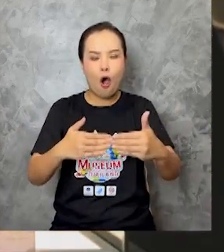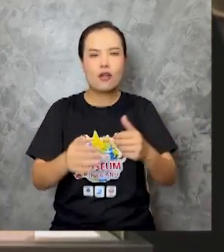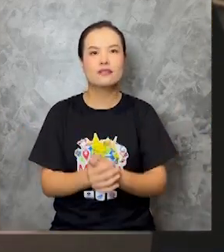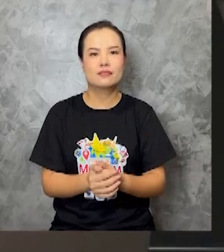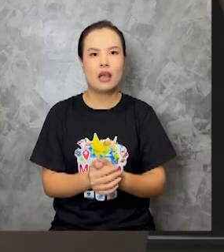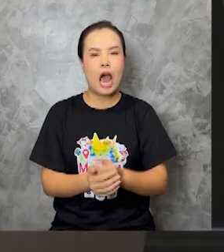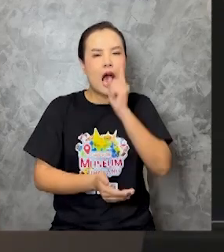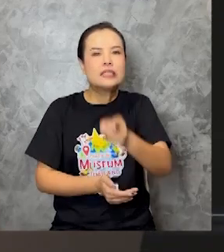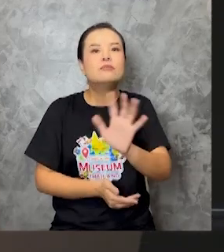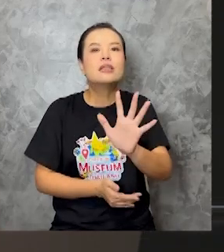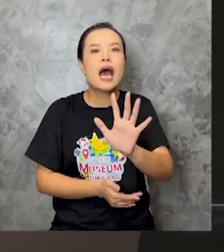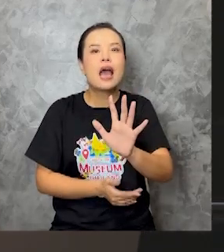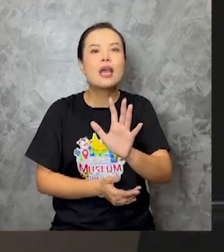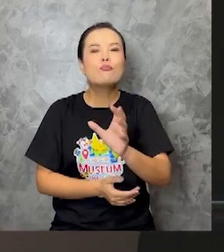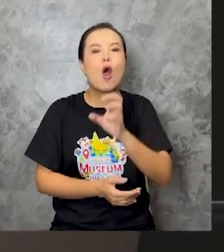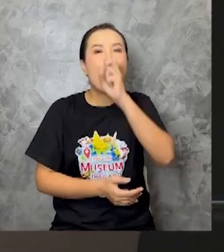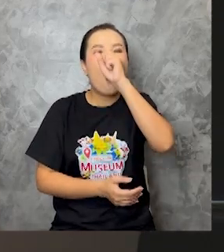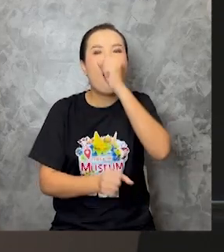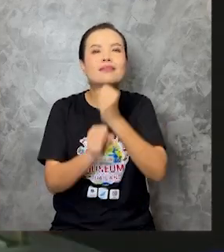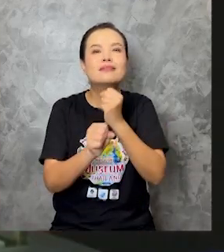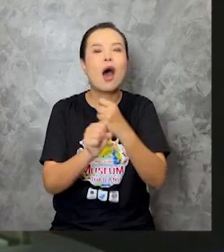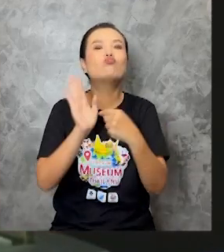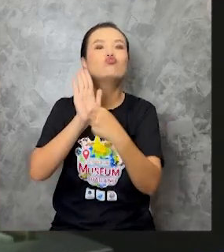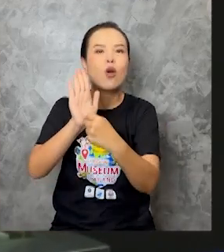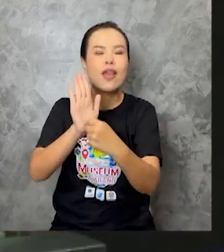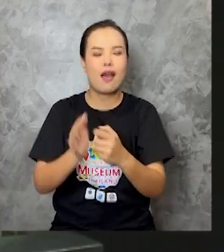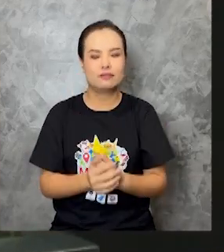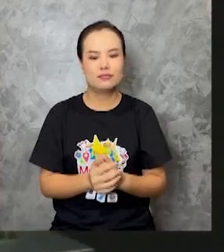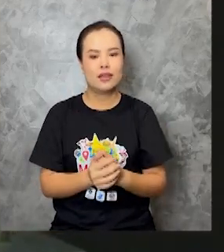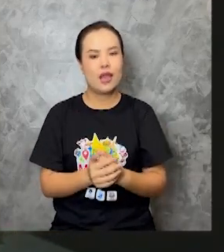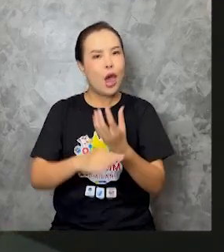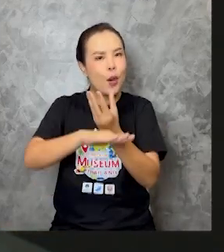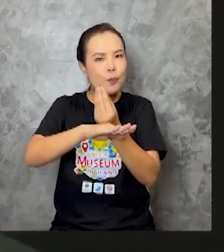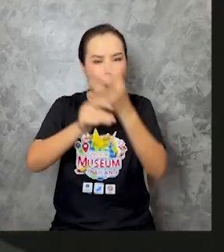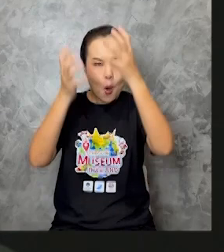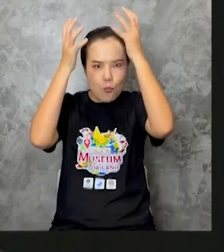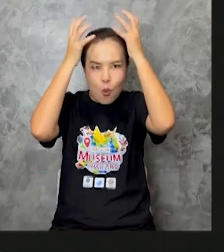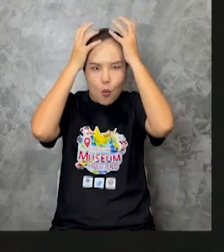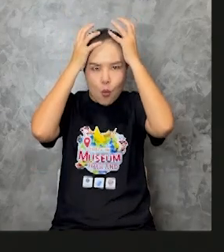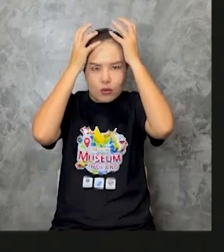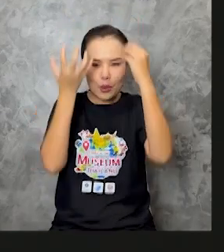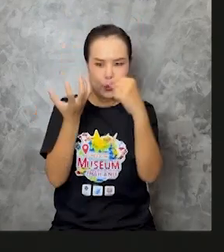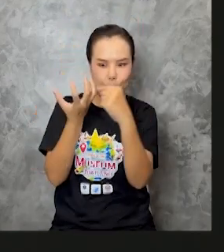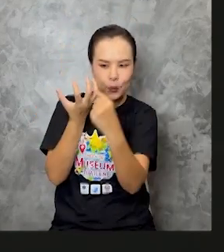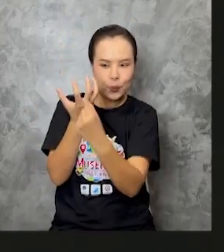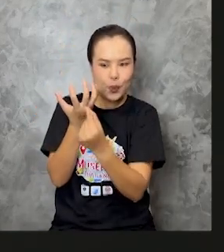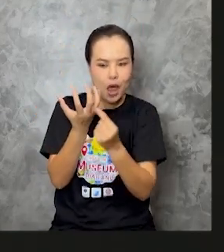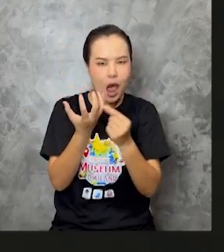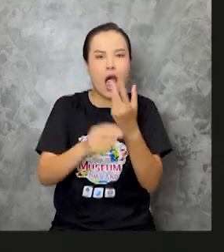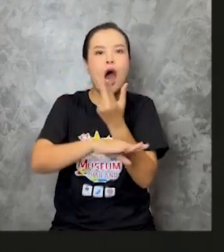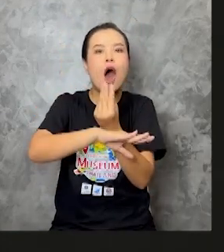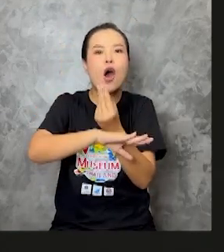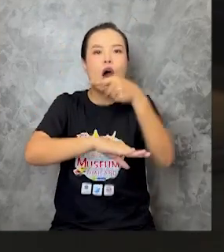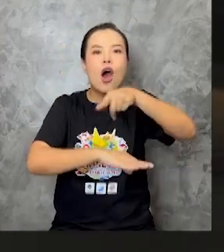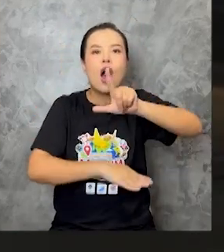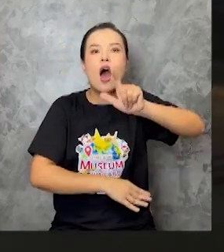แกรม นี่ไม่ใช่ของจริงนะเป็นแค่โมเดลที่เราจำลองมาเห็นไหมวงกตแต่ละอันจะมีพลอยประดับอยู ่ค่ะโอ้พลอยเยอะมากเลย พลอย